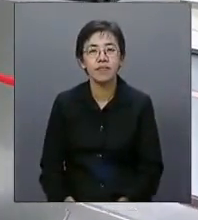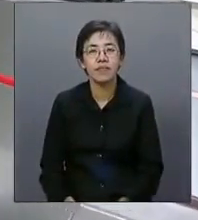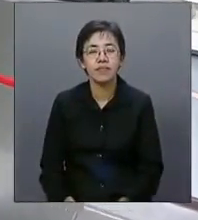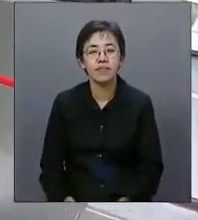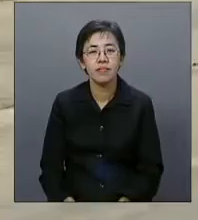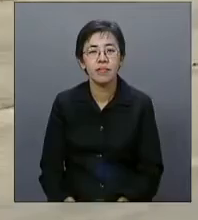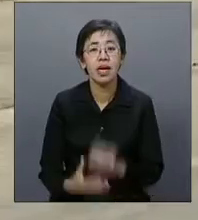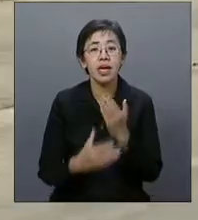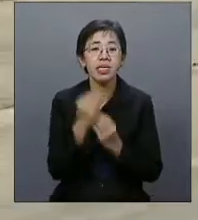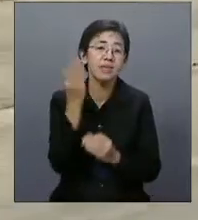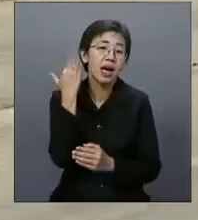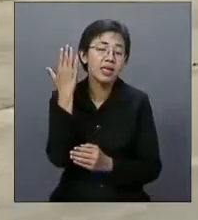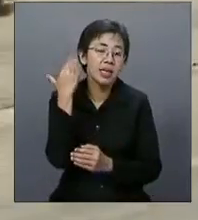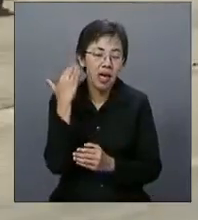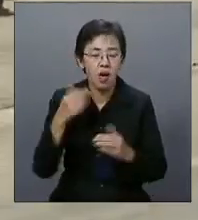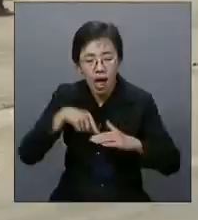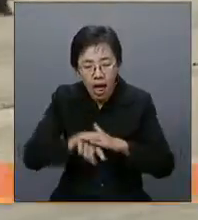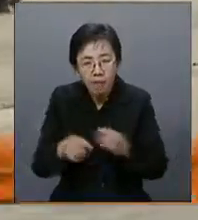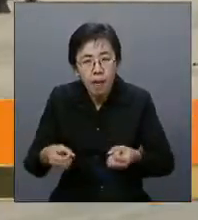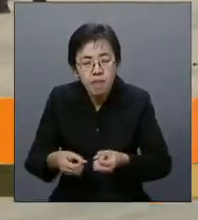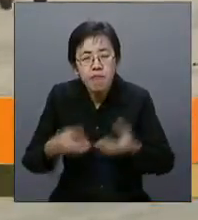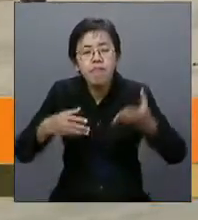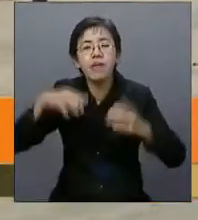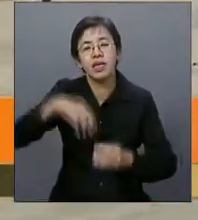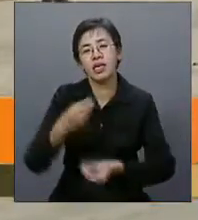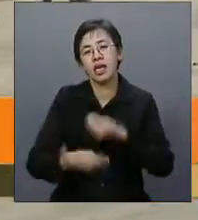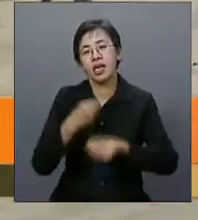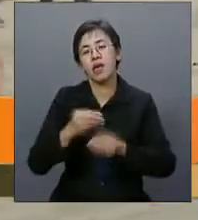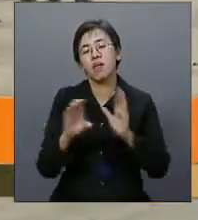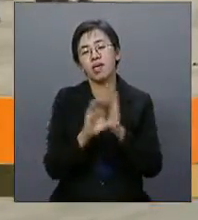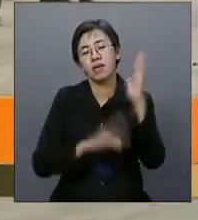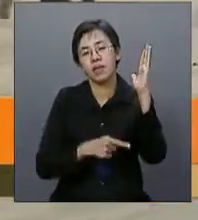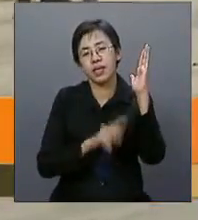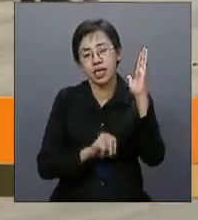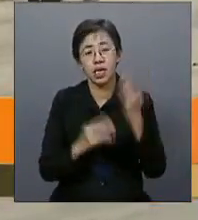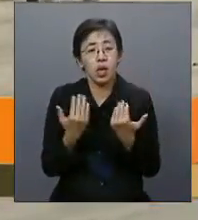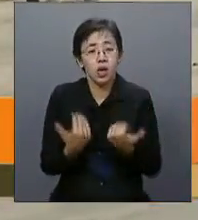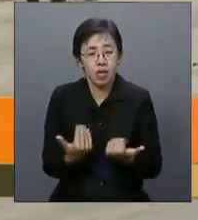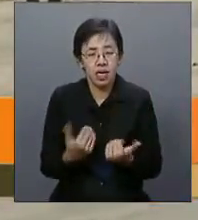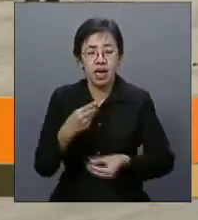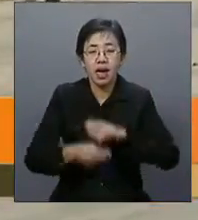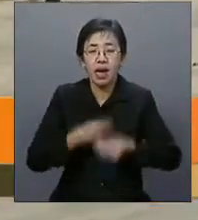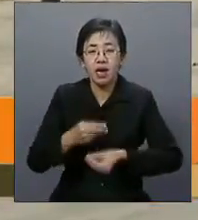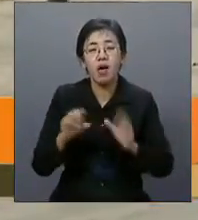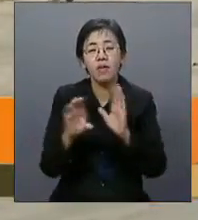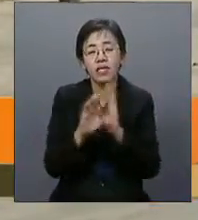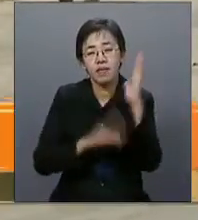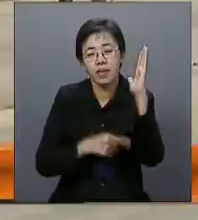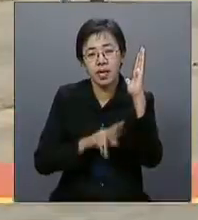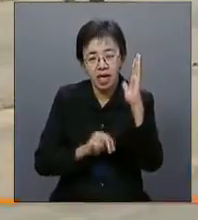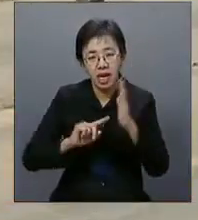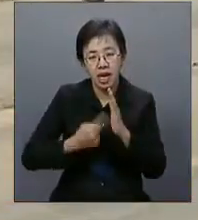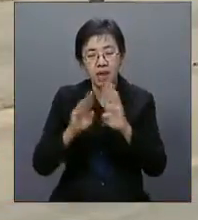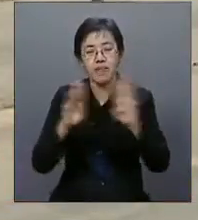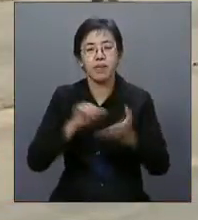ภายหลังสัปดาห์ที่ผ่านมาเกิดเหตุลอบวางระเบิดที่ห้างสรรพสินค้าบิ๊กซีจังหวัดปัตตานีในวันนี้ห้างสรรพสินค้าบิ๊กซีกลับมาเปิดให้บริการ